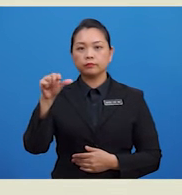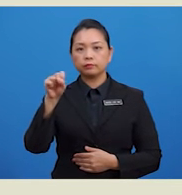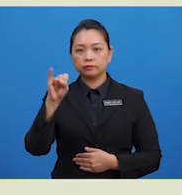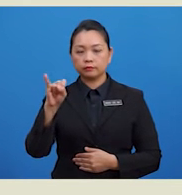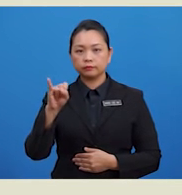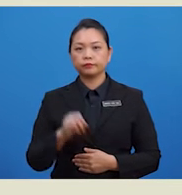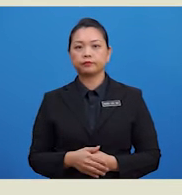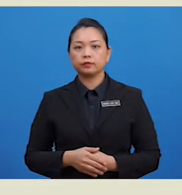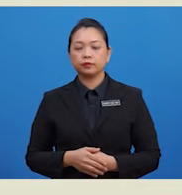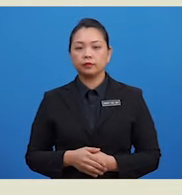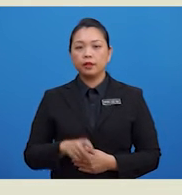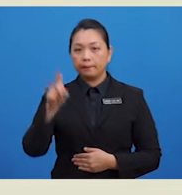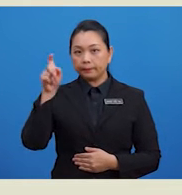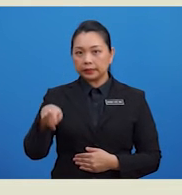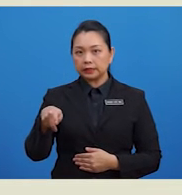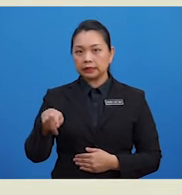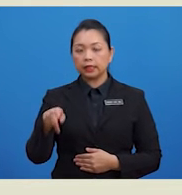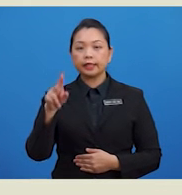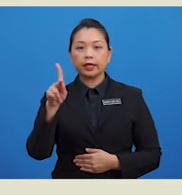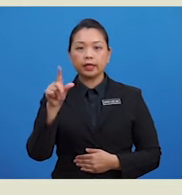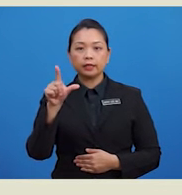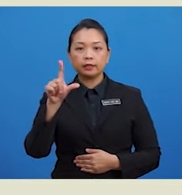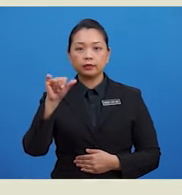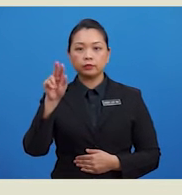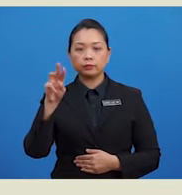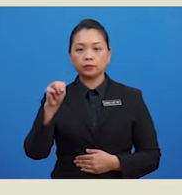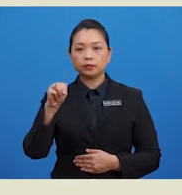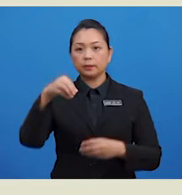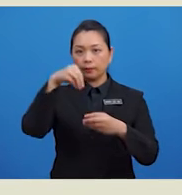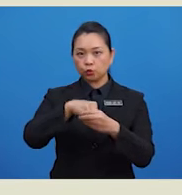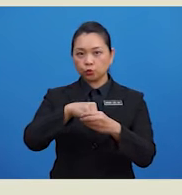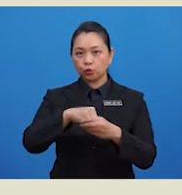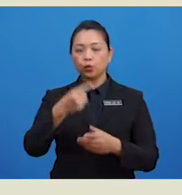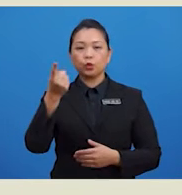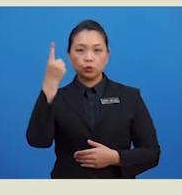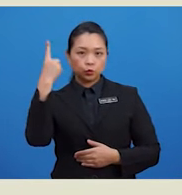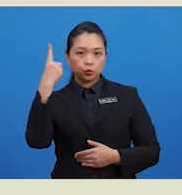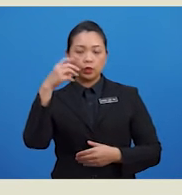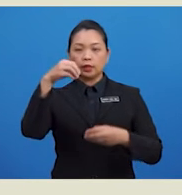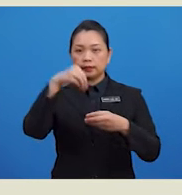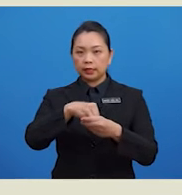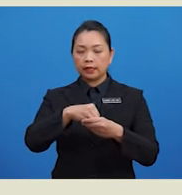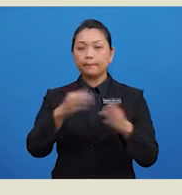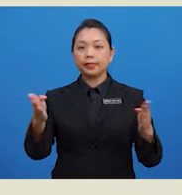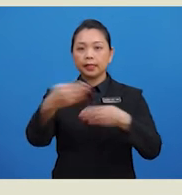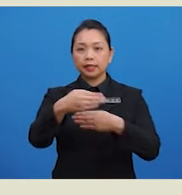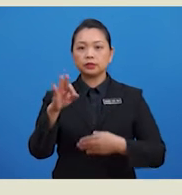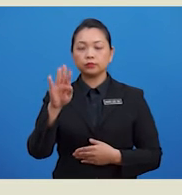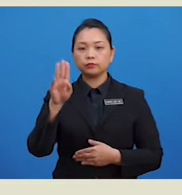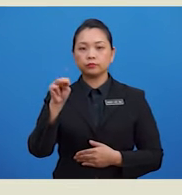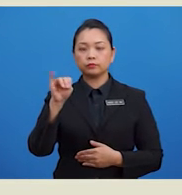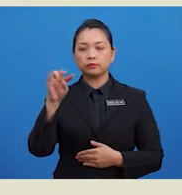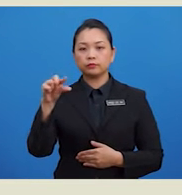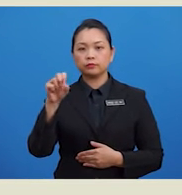Kedua, pastikan kalium permanganat dimasukkan terlebih dahulu ke dalam bekas fumigasi dan